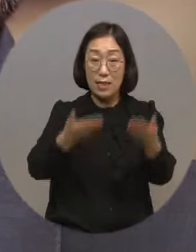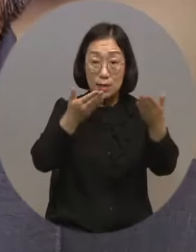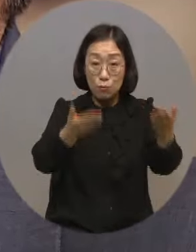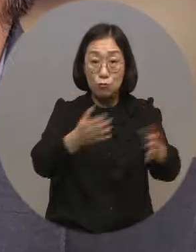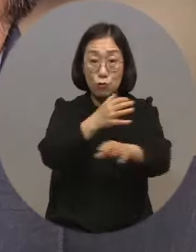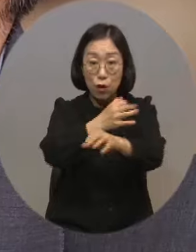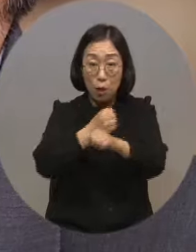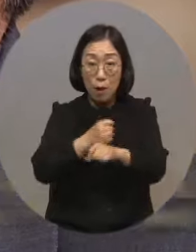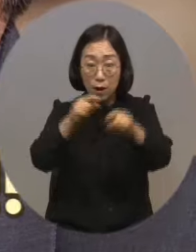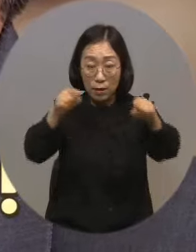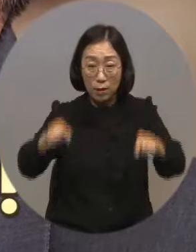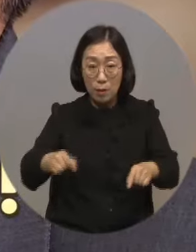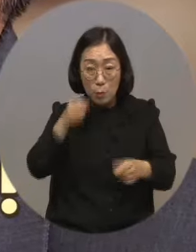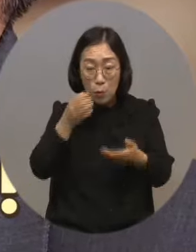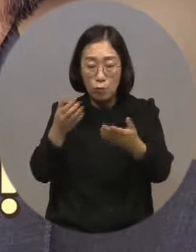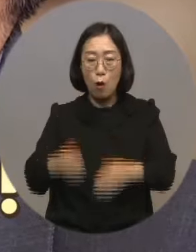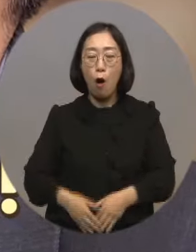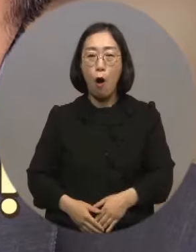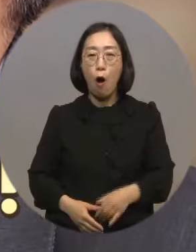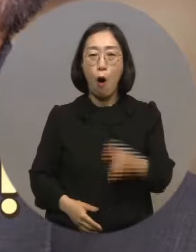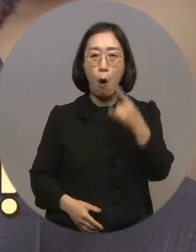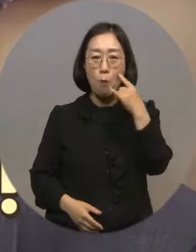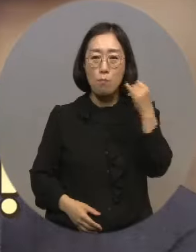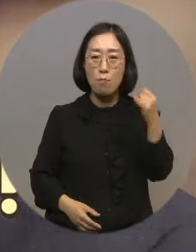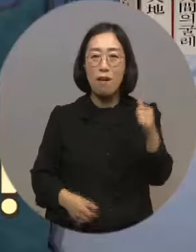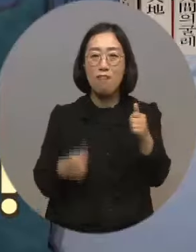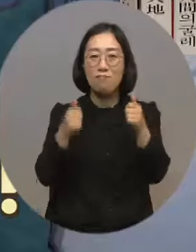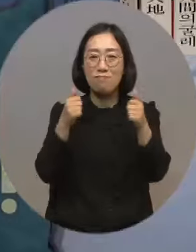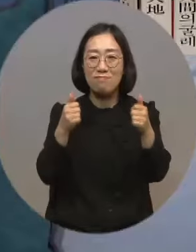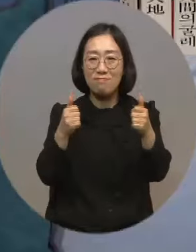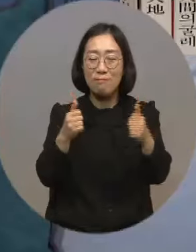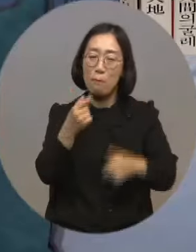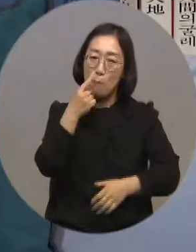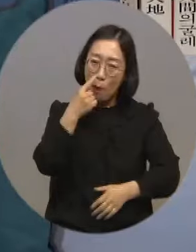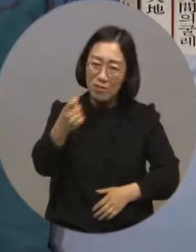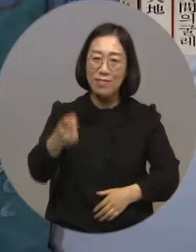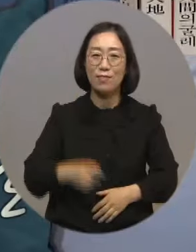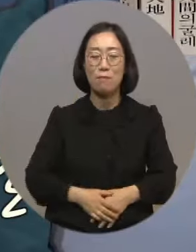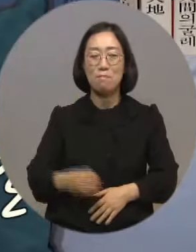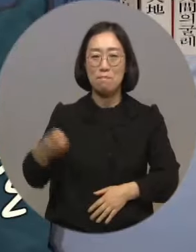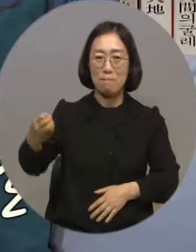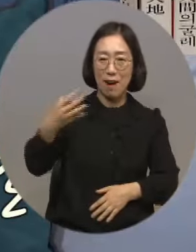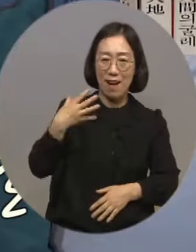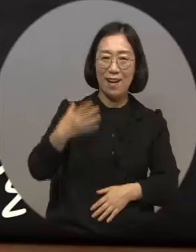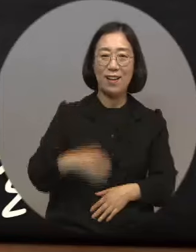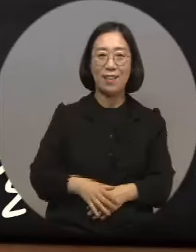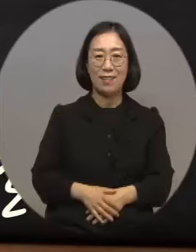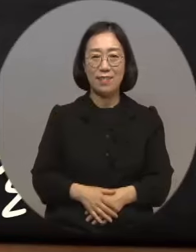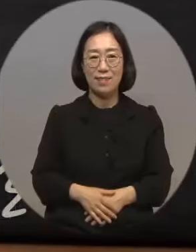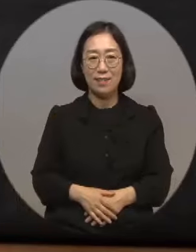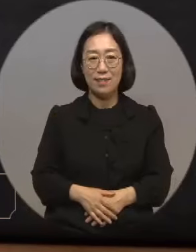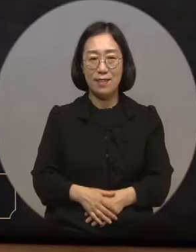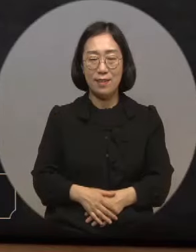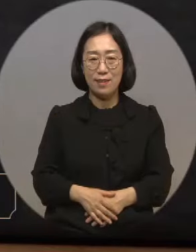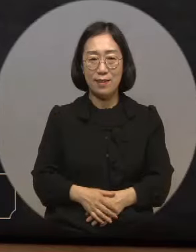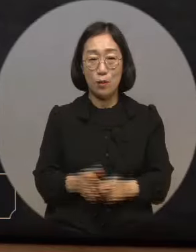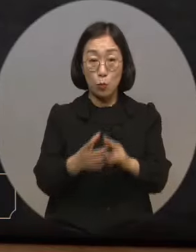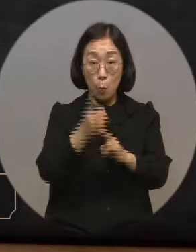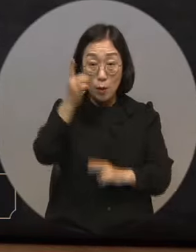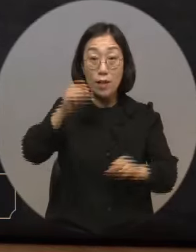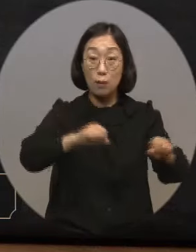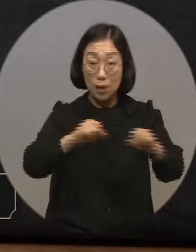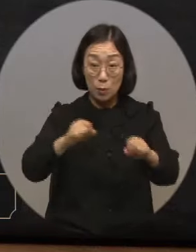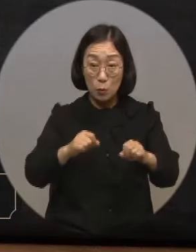보여주니까 역시 엄마는 멋져. 야, 엄마의 원동력이 된 딸. 통일운동가니까 많은